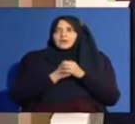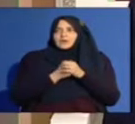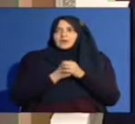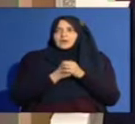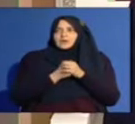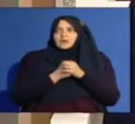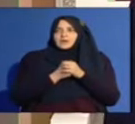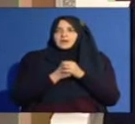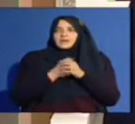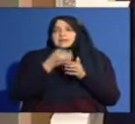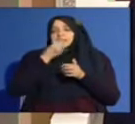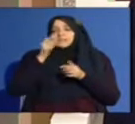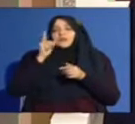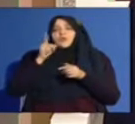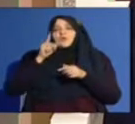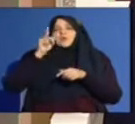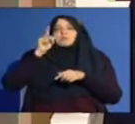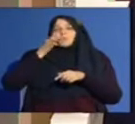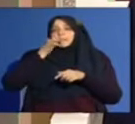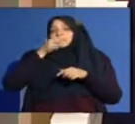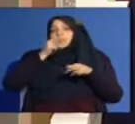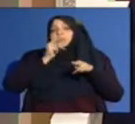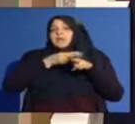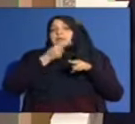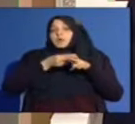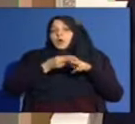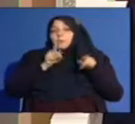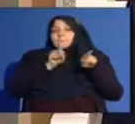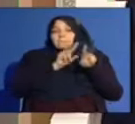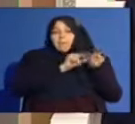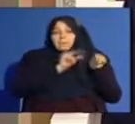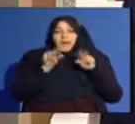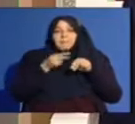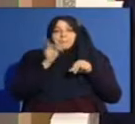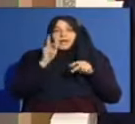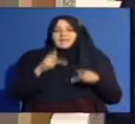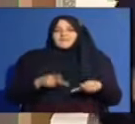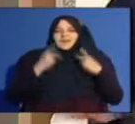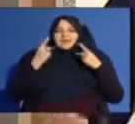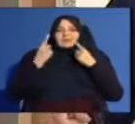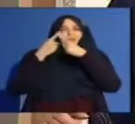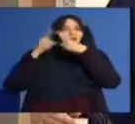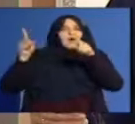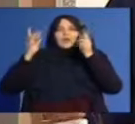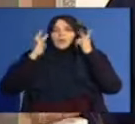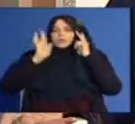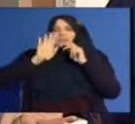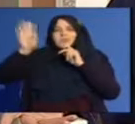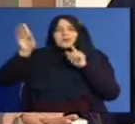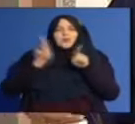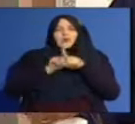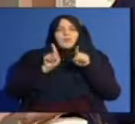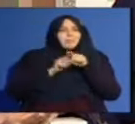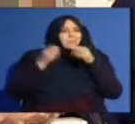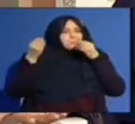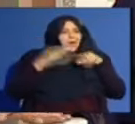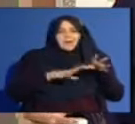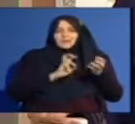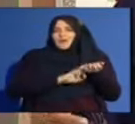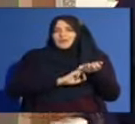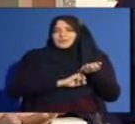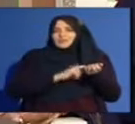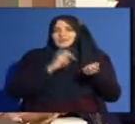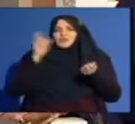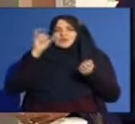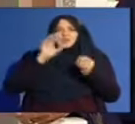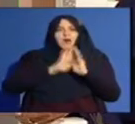يعتبرون يعيشون حياة الأجانب؟ هل هذا الذي تقصده دكتور؟ نعم، يعني يحملون أسماء كأسمائنا، ولكن في الحياة،